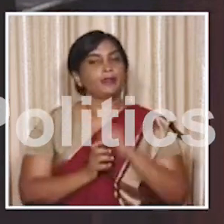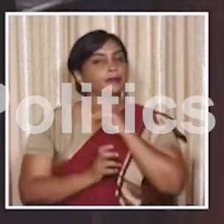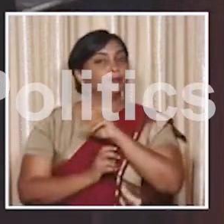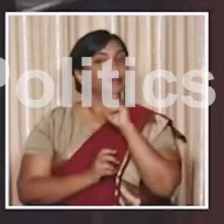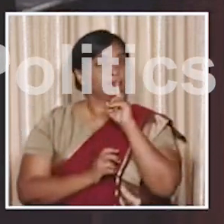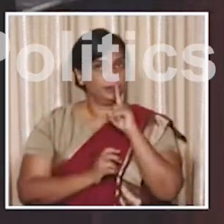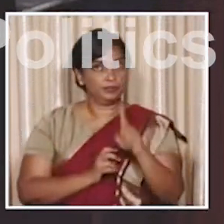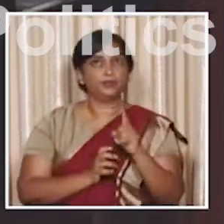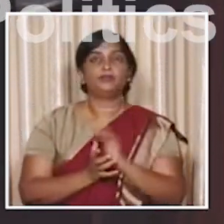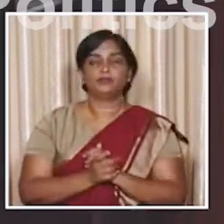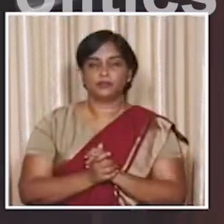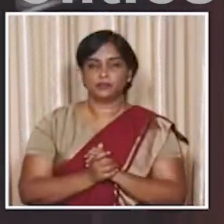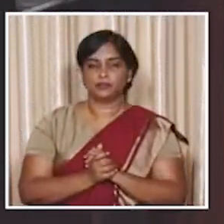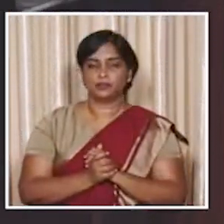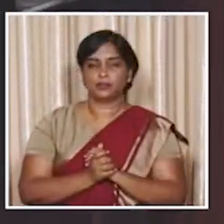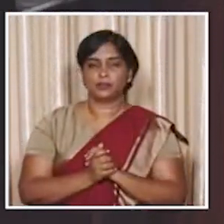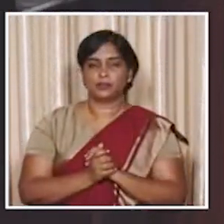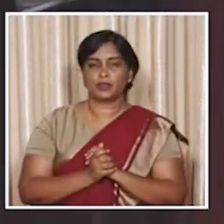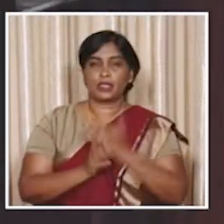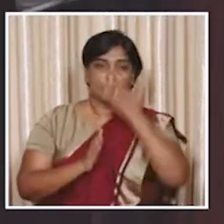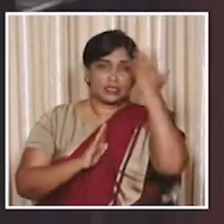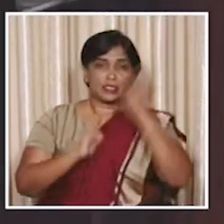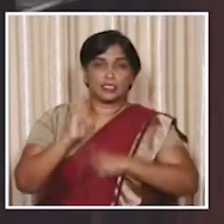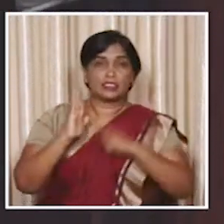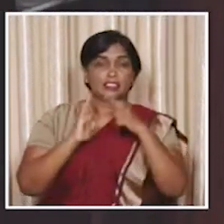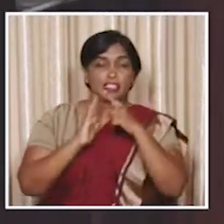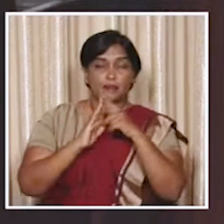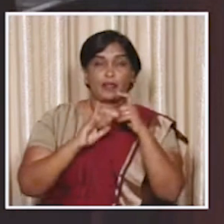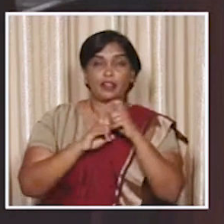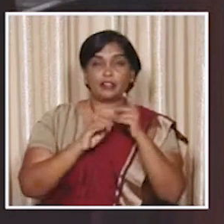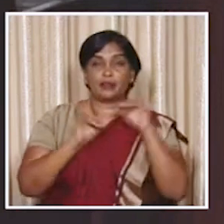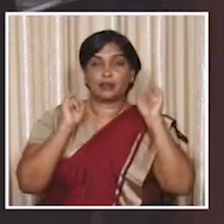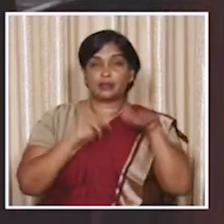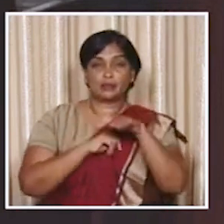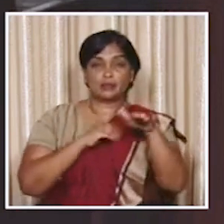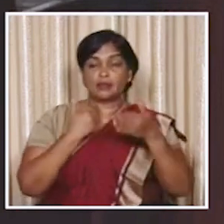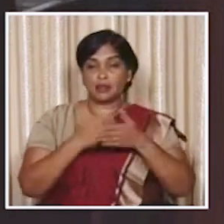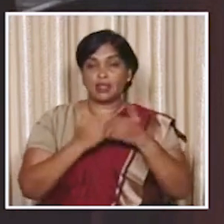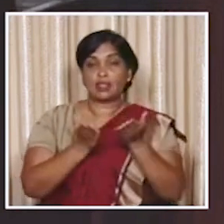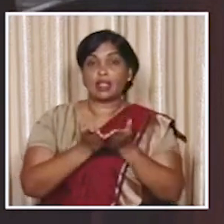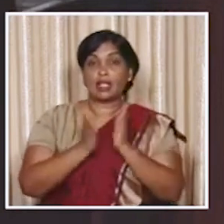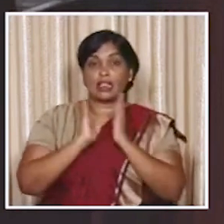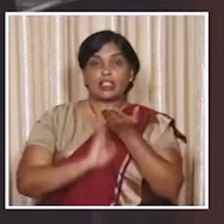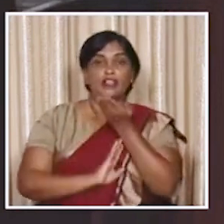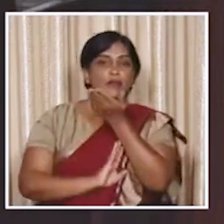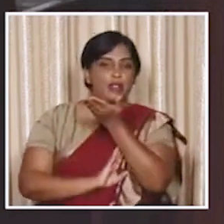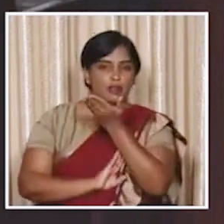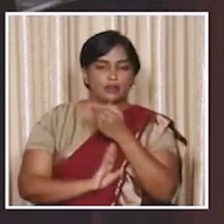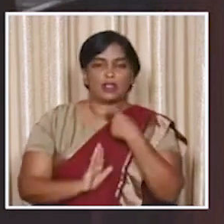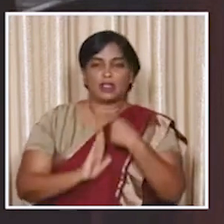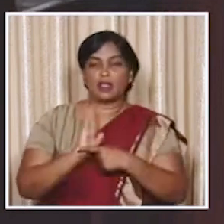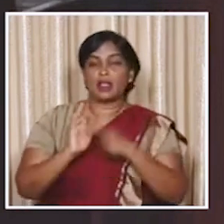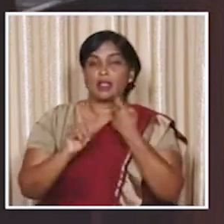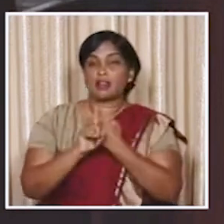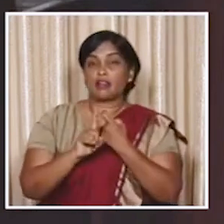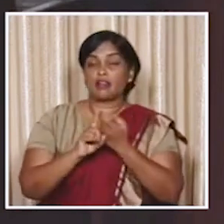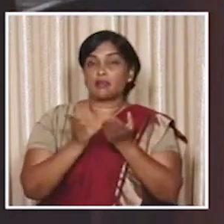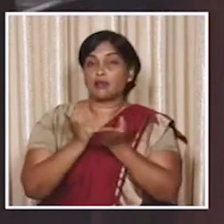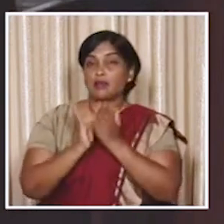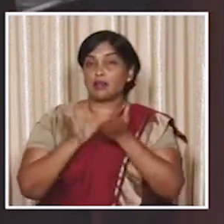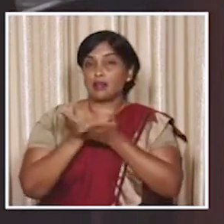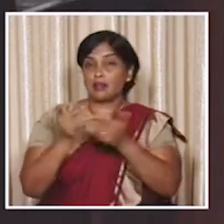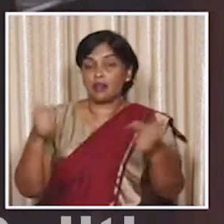කියනවා දොරයප්පා ක්‍රීඩාංගනයේ අලුත් වැඩියා කිරීම ඉන්දියාවෙන් ඉල්ලුවා. ටංකසන්තුරේ වරාය අලුත් වැඩියා